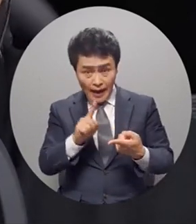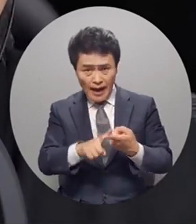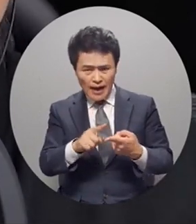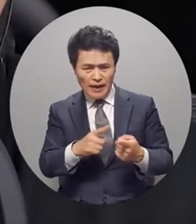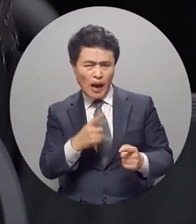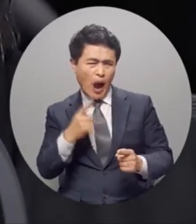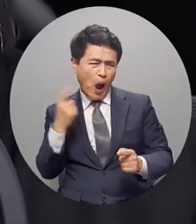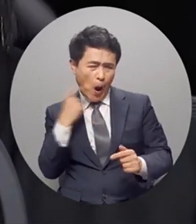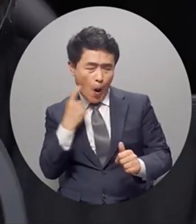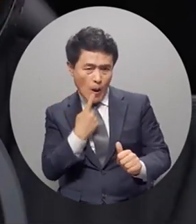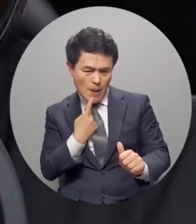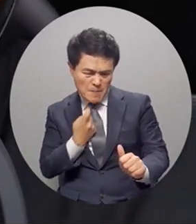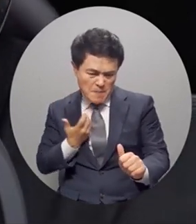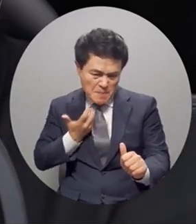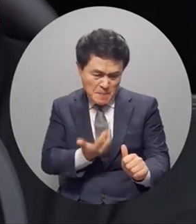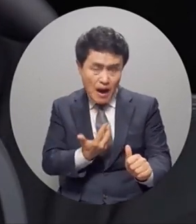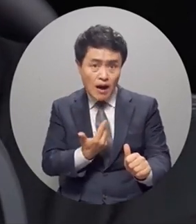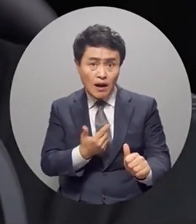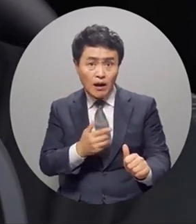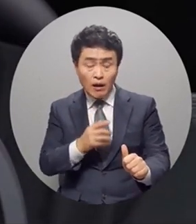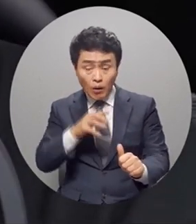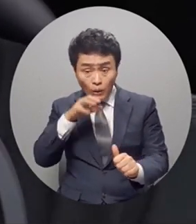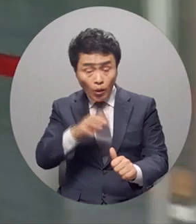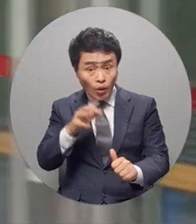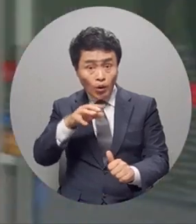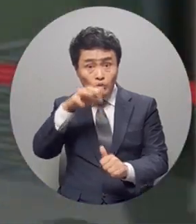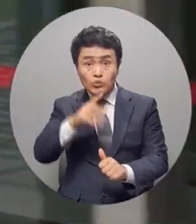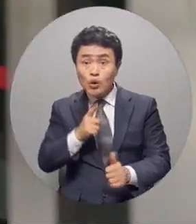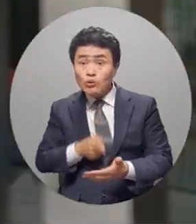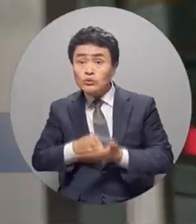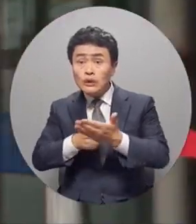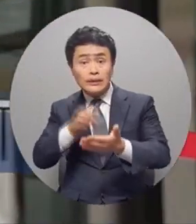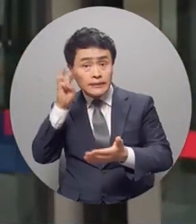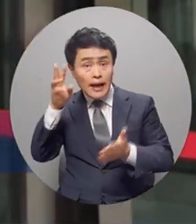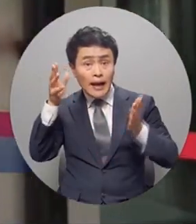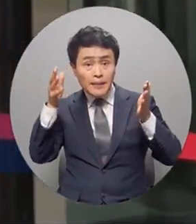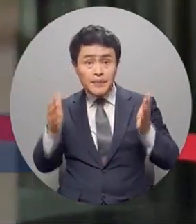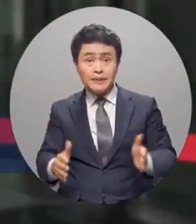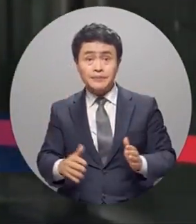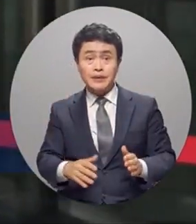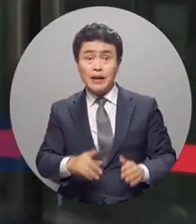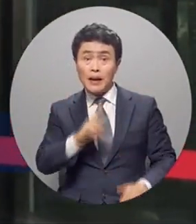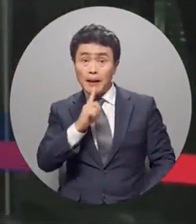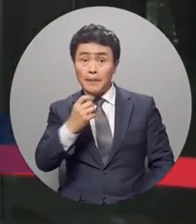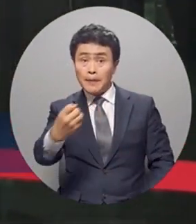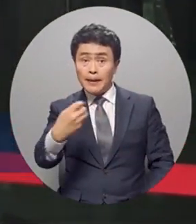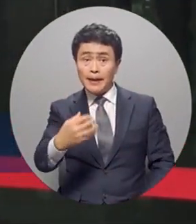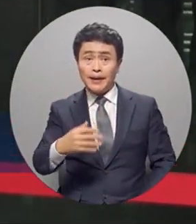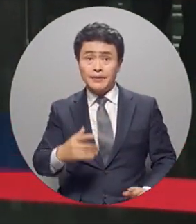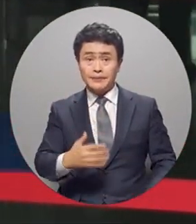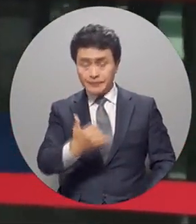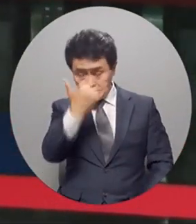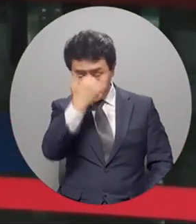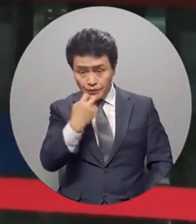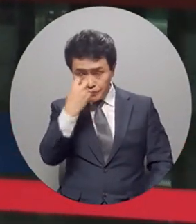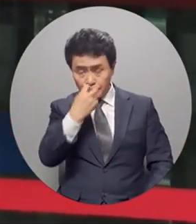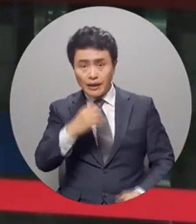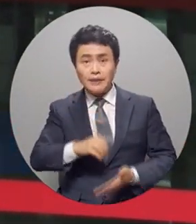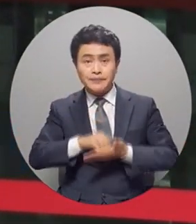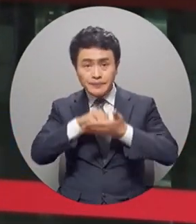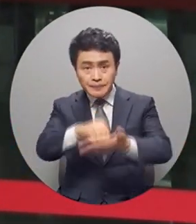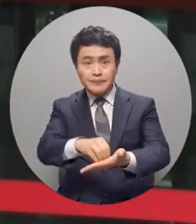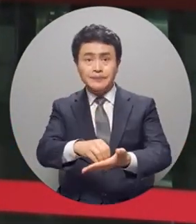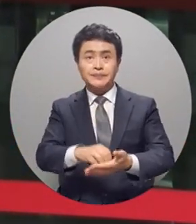혐의로 구속영장을 청구한 지 사흘 만입니다. 한마디만 해주시죠. 예, 성실히 수사받고 오겠습니다.